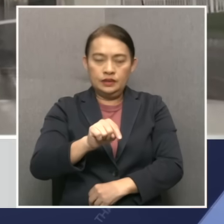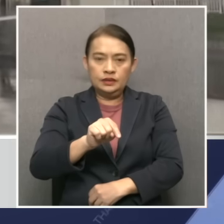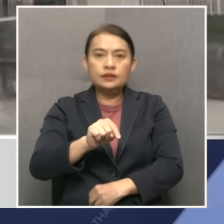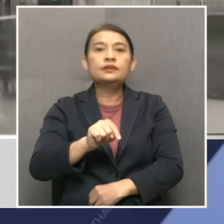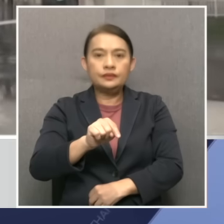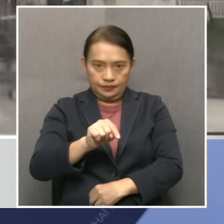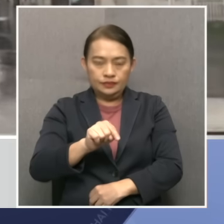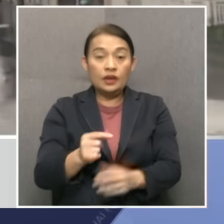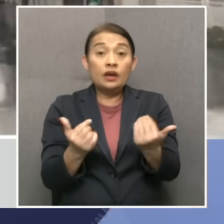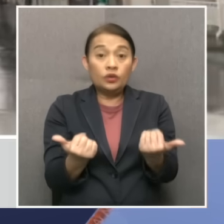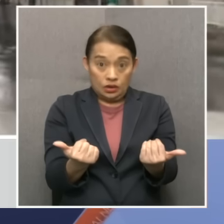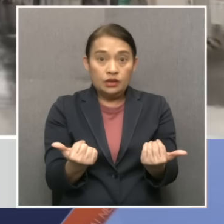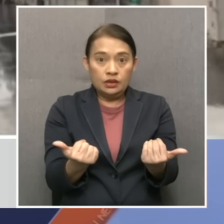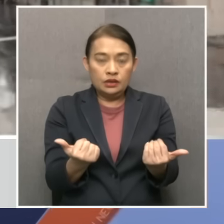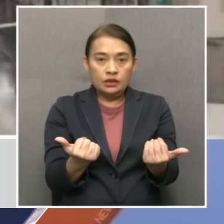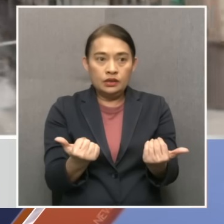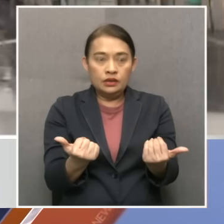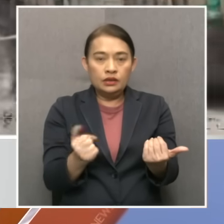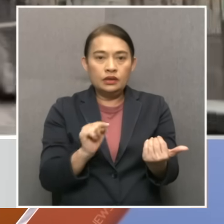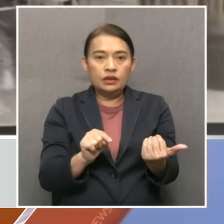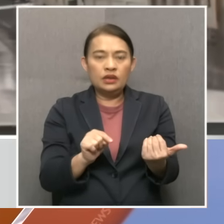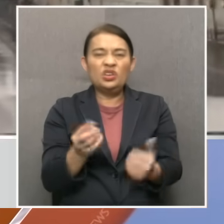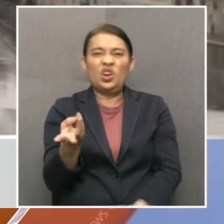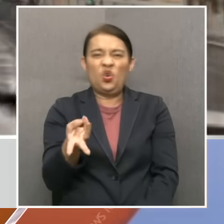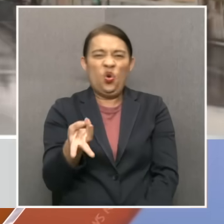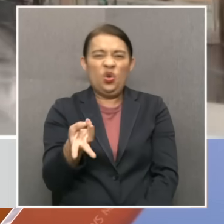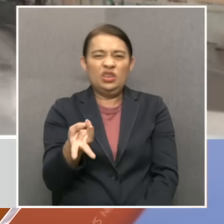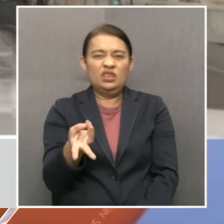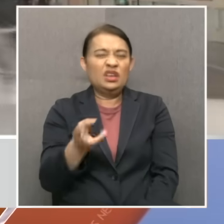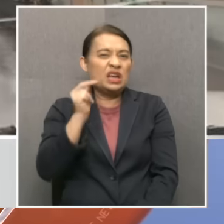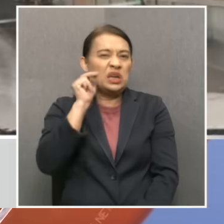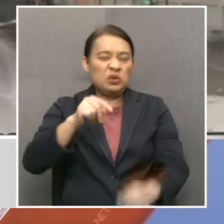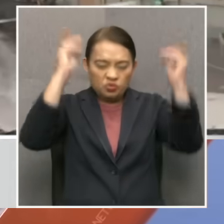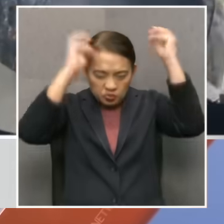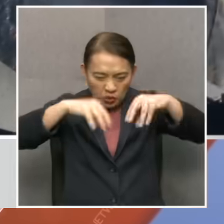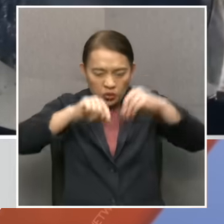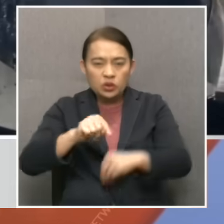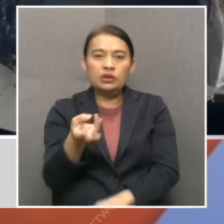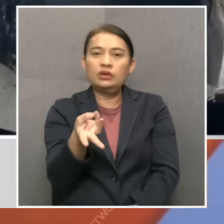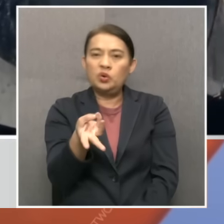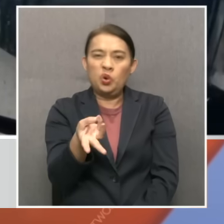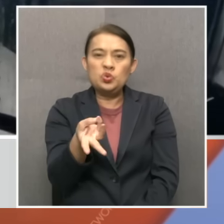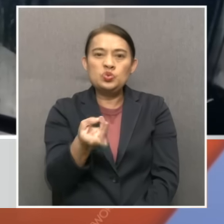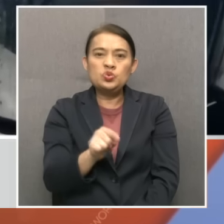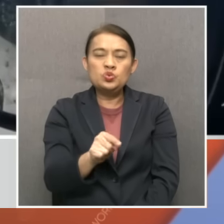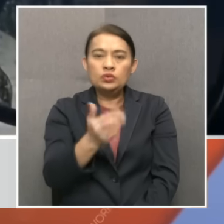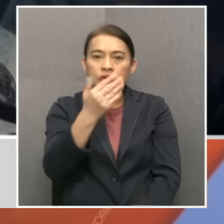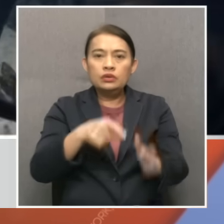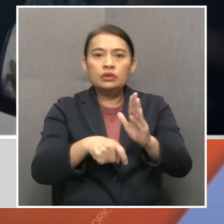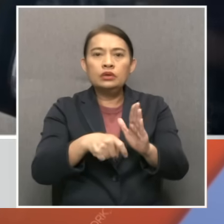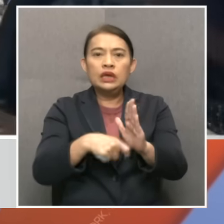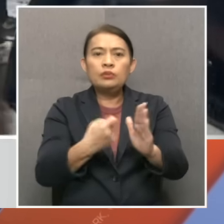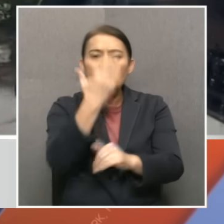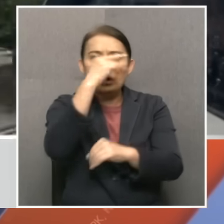าครับปัจจุบันเนี่ยความจริงยังน้อยกว่าค่าเฉลี่ยอยู่นะครับทีนี้แต่ทำไมทำให้เกิดน้ำท่วมเ